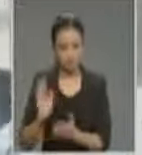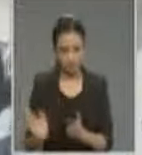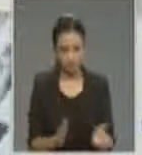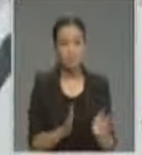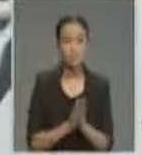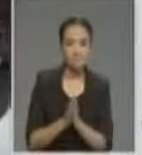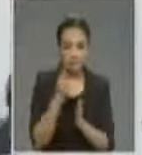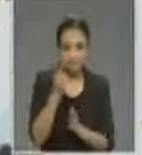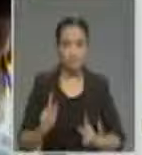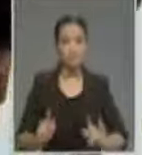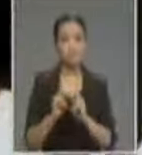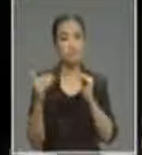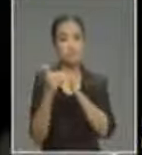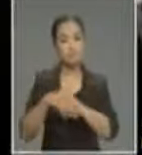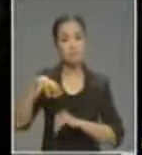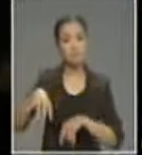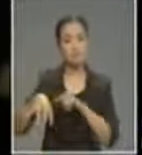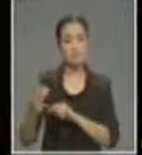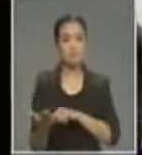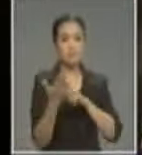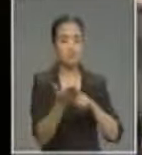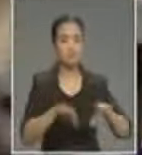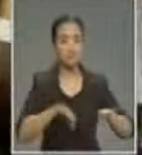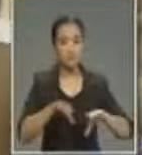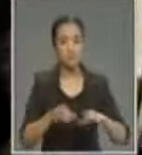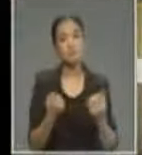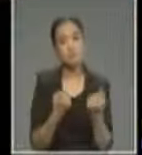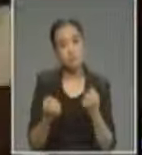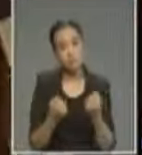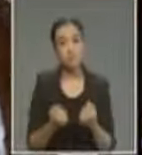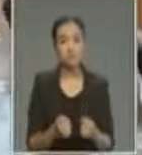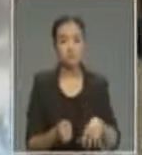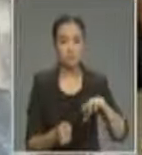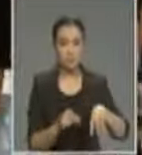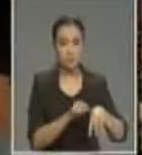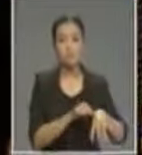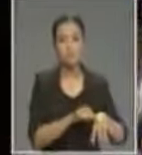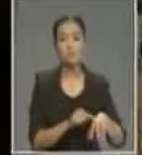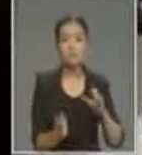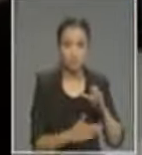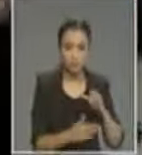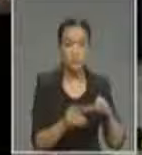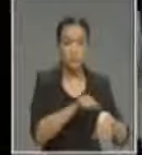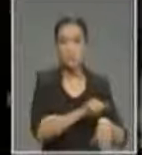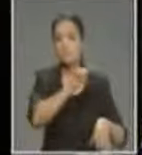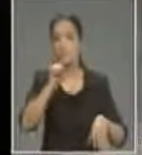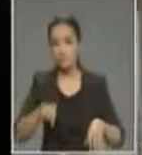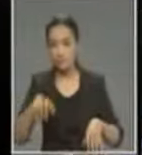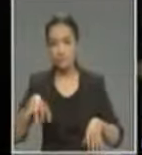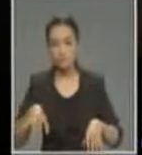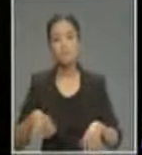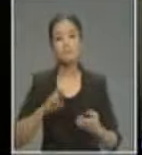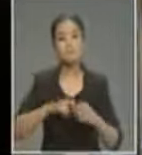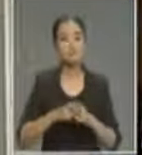องลุ้นก็คือกระทรวงคมนาคมนั้นนะคะจะเสนอการบริหารการเดินรถเชื่อมต่อ1สถานีจากเตาปูนบางซื่อนะคะเพื่อที่จะลดปัญหาการเดินท